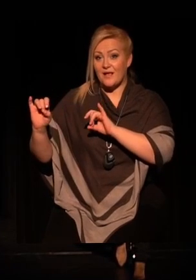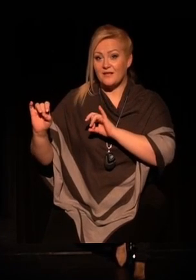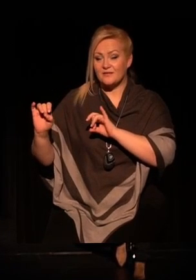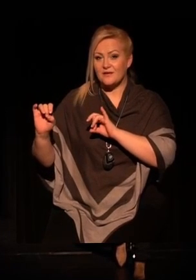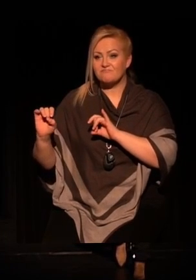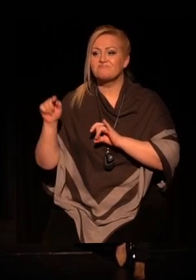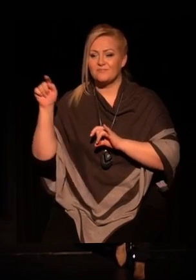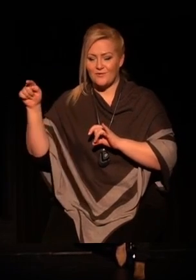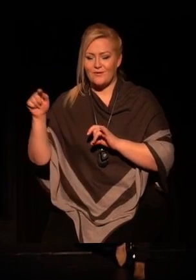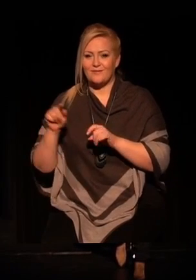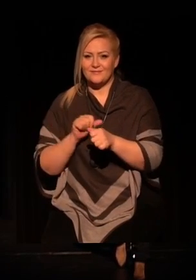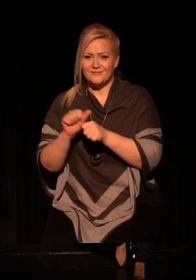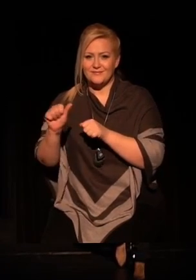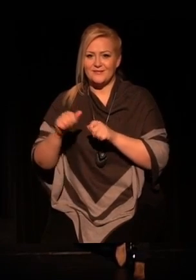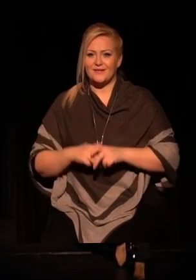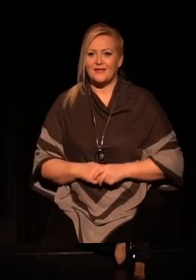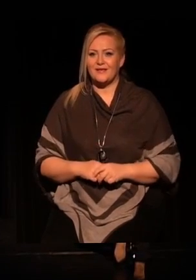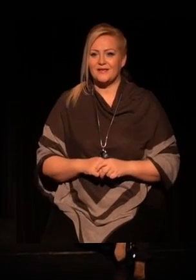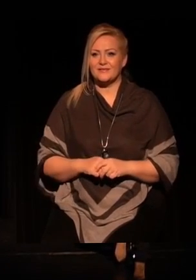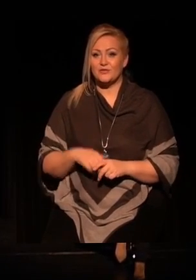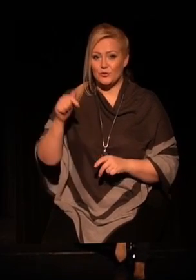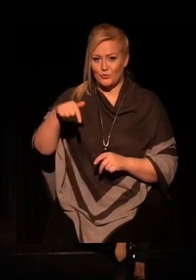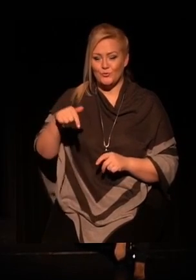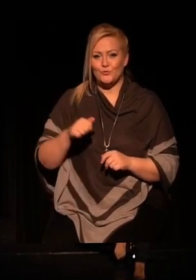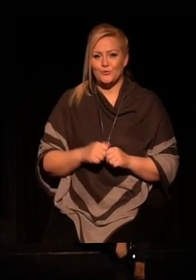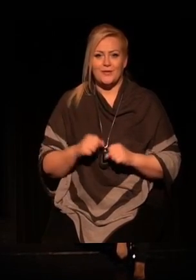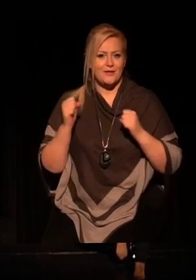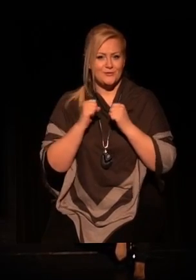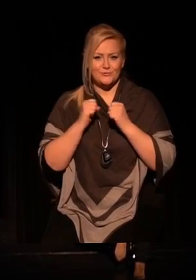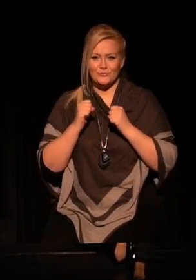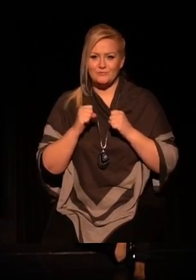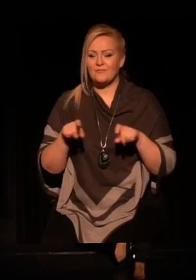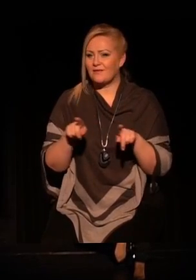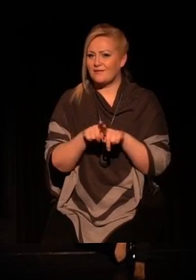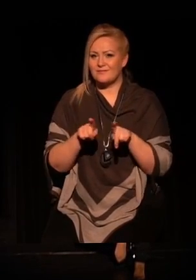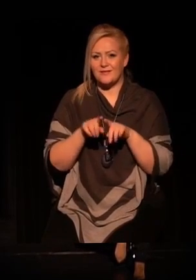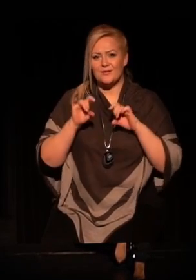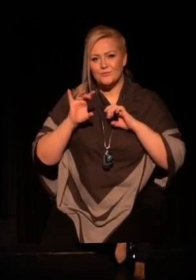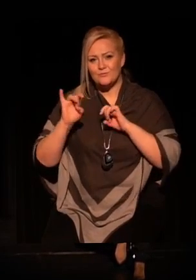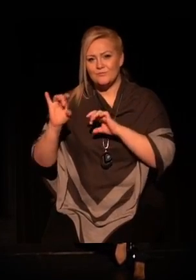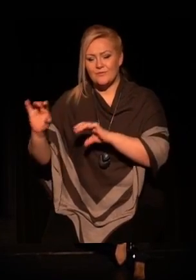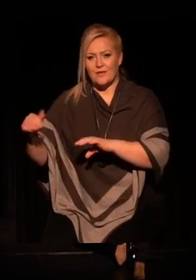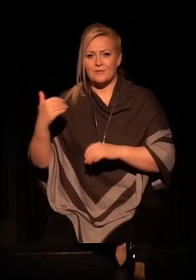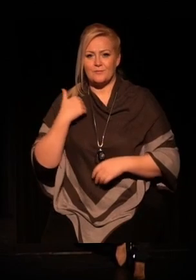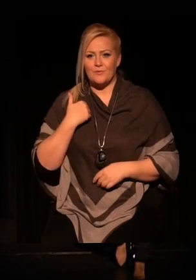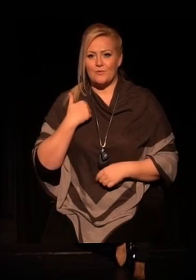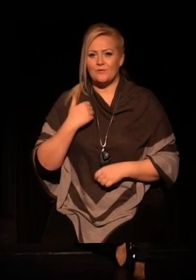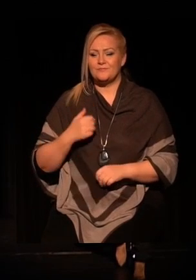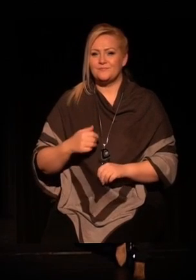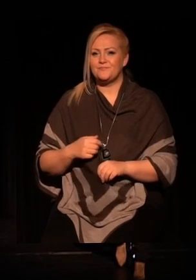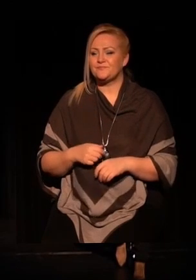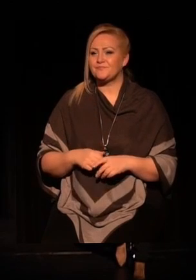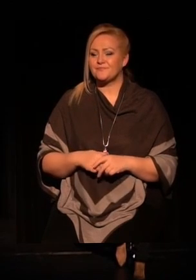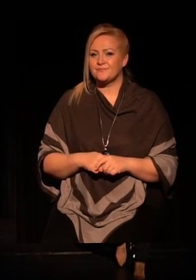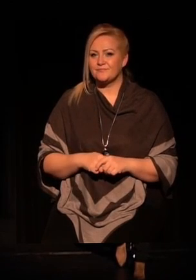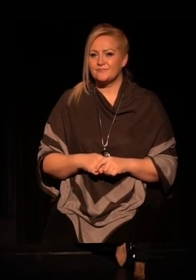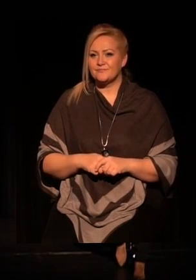tego również naszego zimowego biegu górnolotnych nie mógł sobie odpuścić, mimo, i tu uchylę rąbka